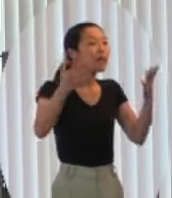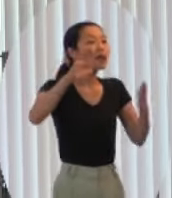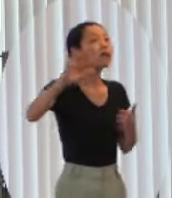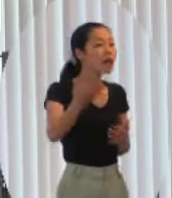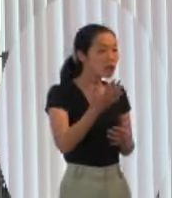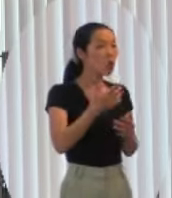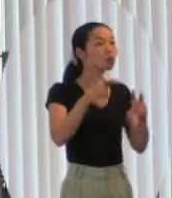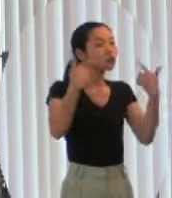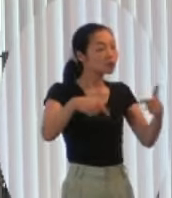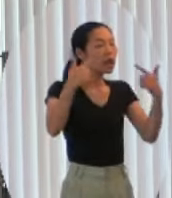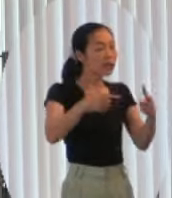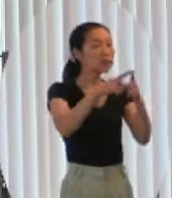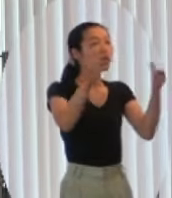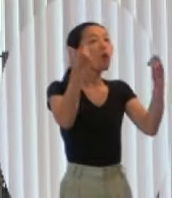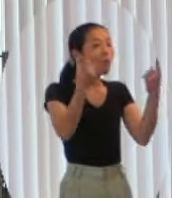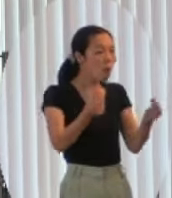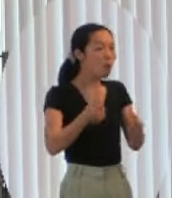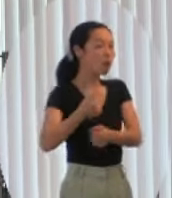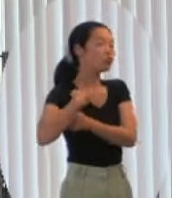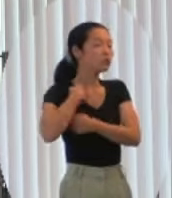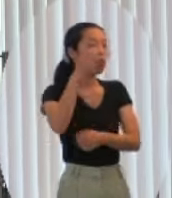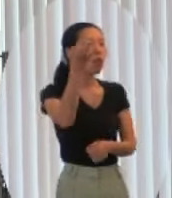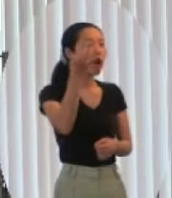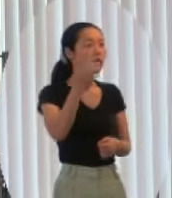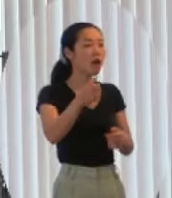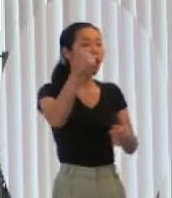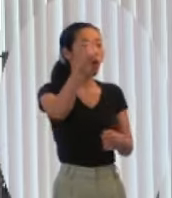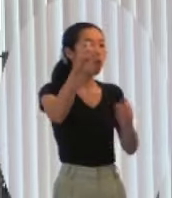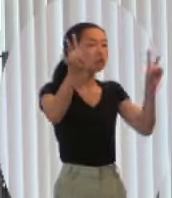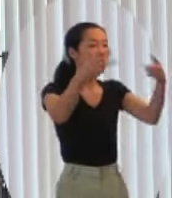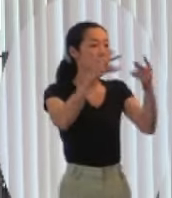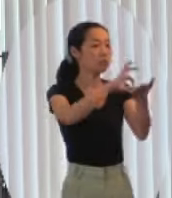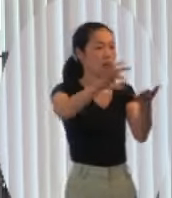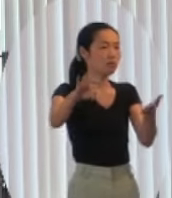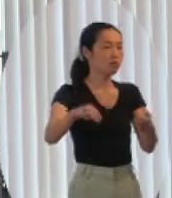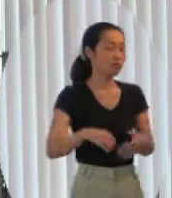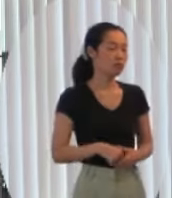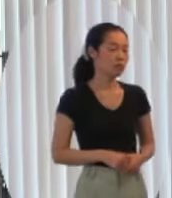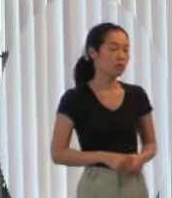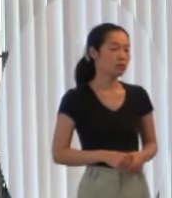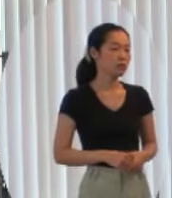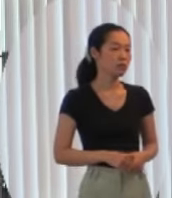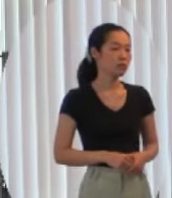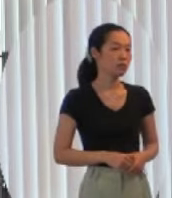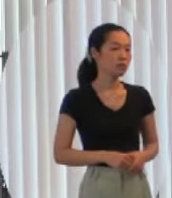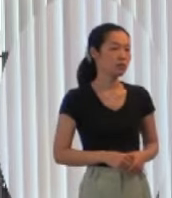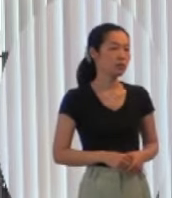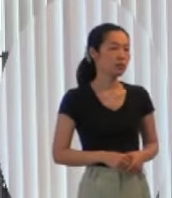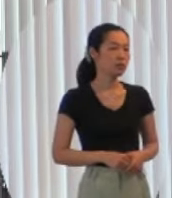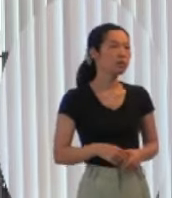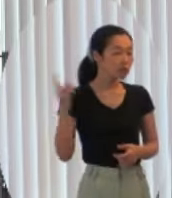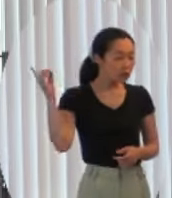ています。日本は戦争は直接していませんけれども、日本の軍事費は世界の第8位なんです